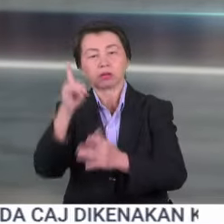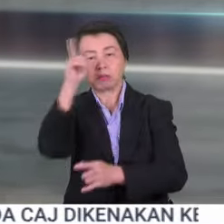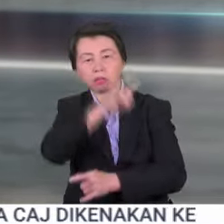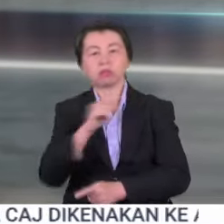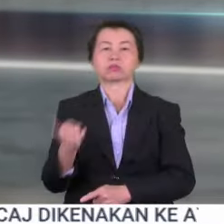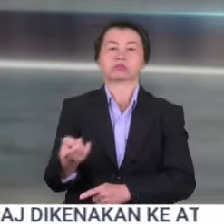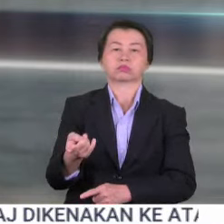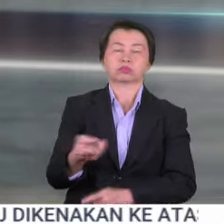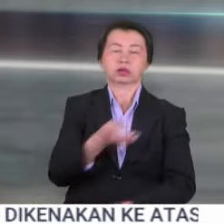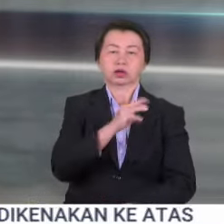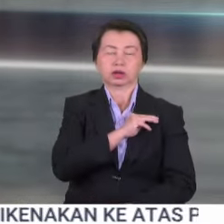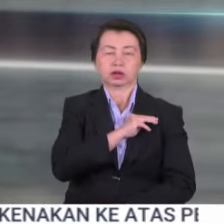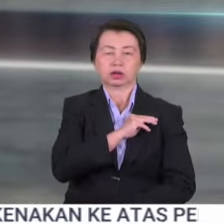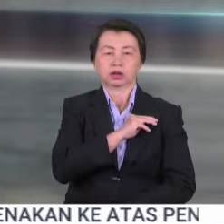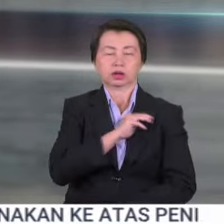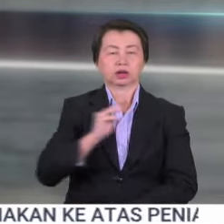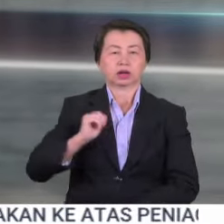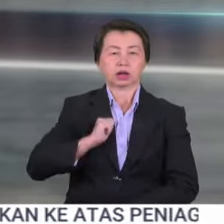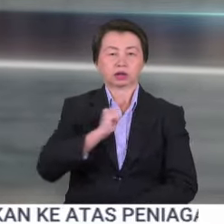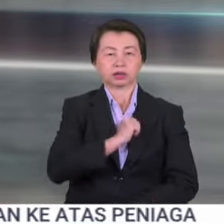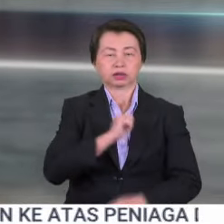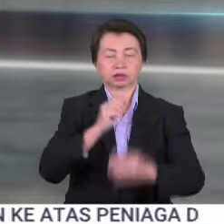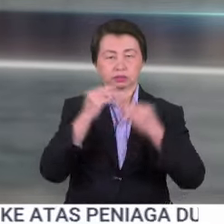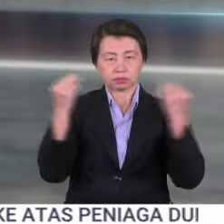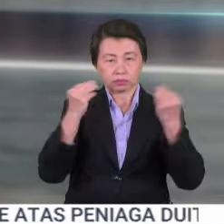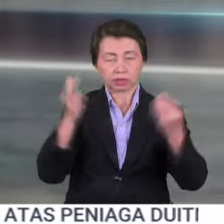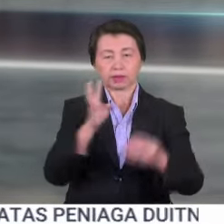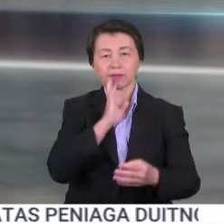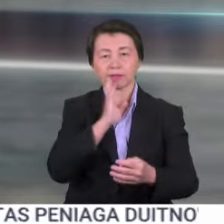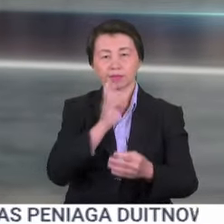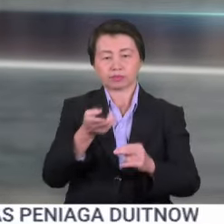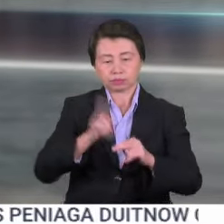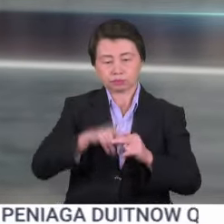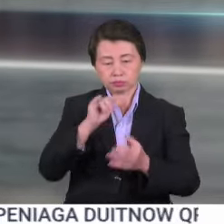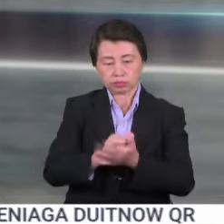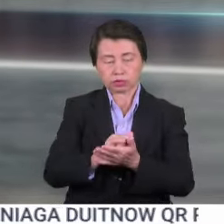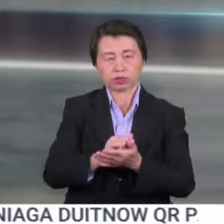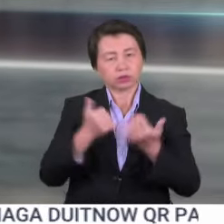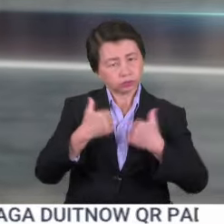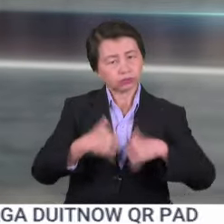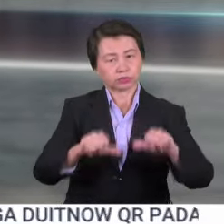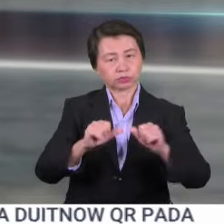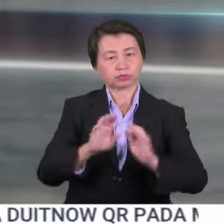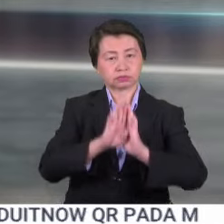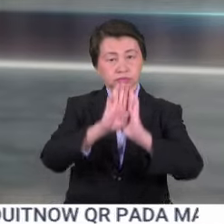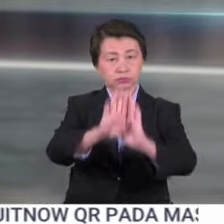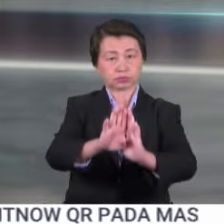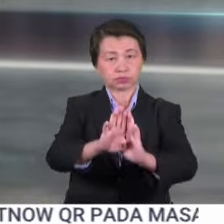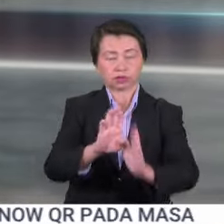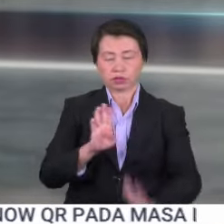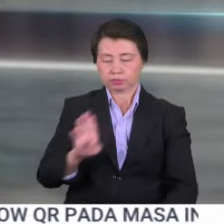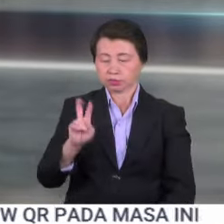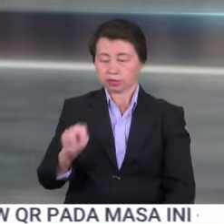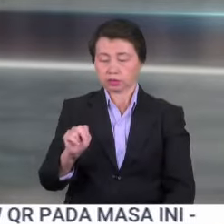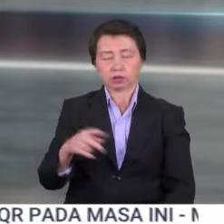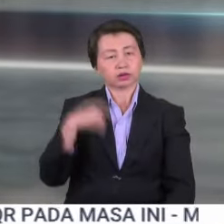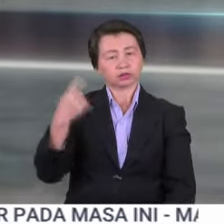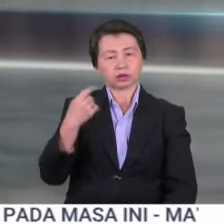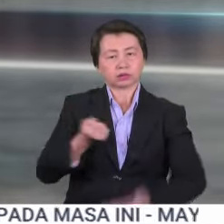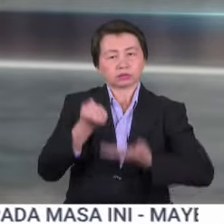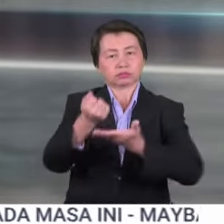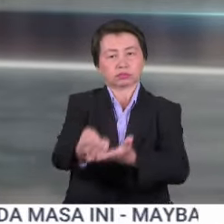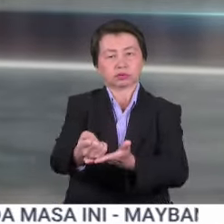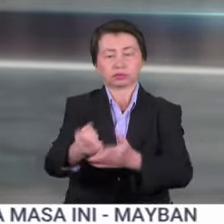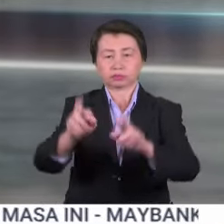Majlis Kerja Tertinggi UMNO, Datuk Zahida Zarif Khan berkata, pendekatan itu secara tidak langsung membuktikan Barisan Nasional BN sentiasa